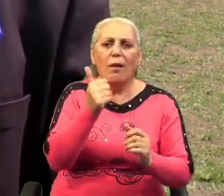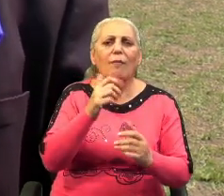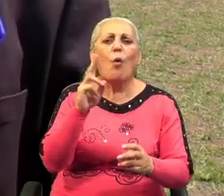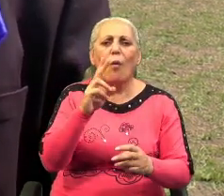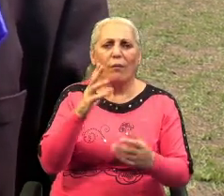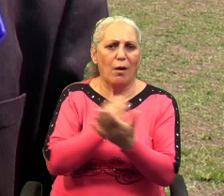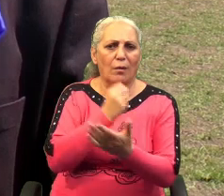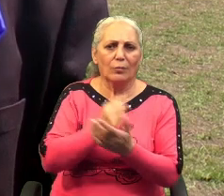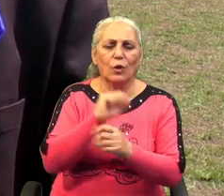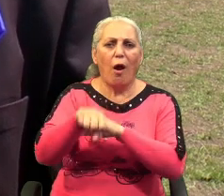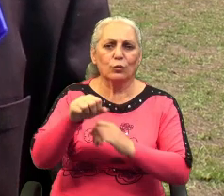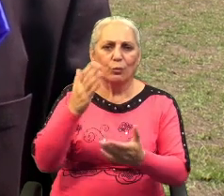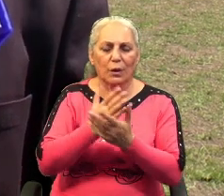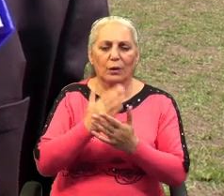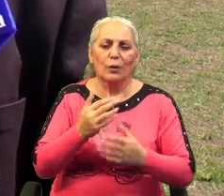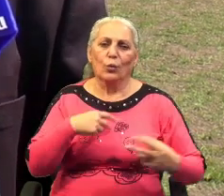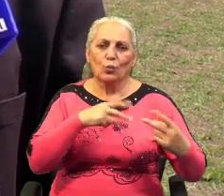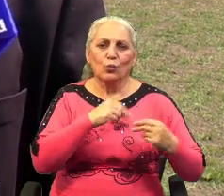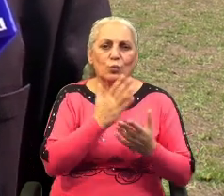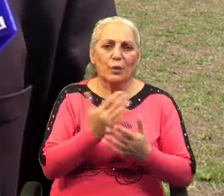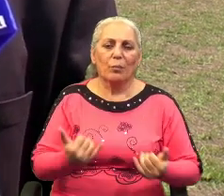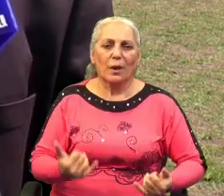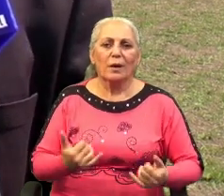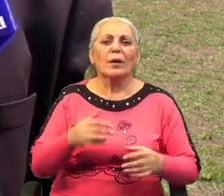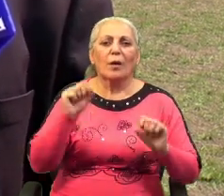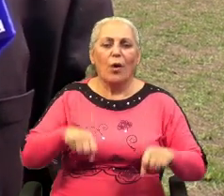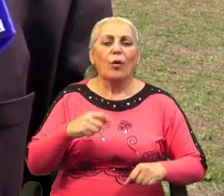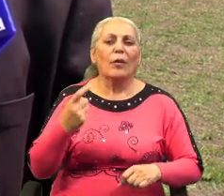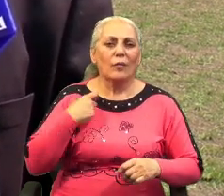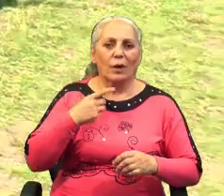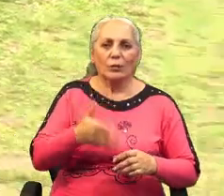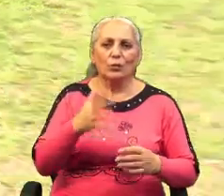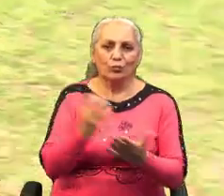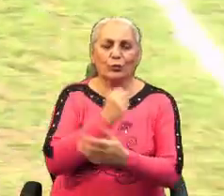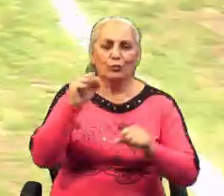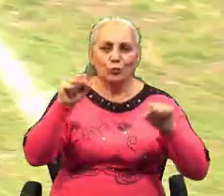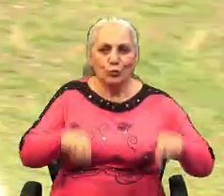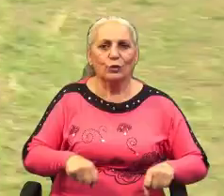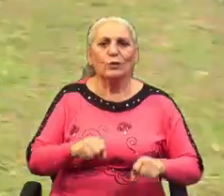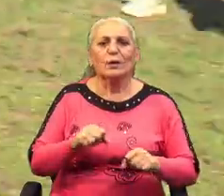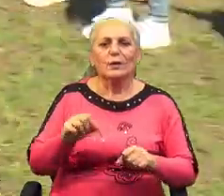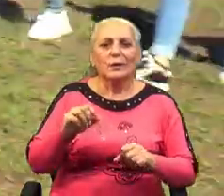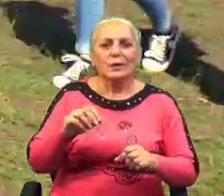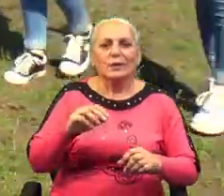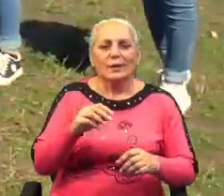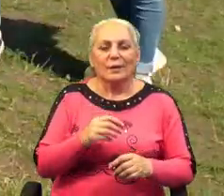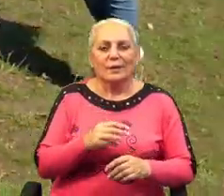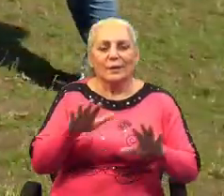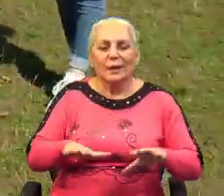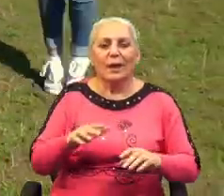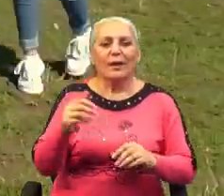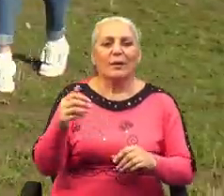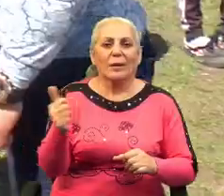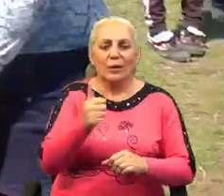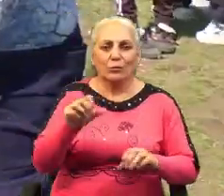հաղթողները։ Հուսով եմ այս անգամ ևս Վանաձորը կնվաճի լավագույն մրցանակային տեղ։ Փառատոնի ընթացքում